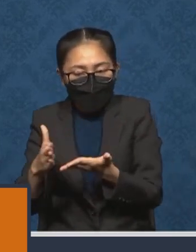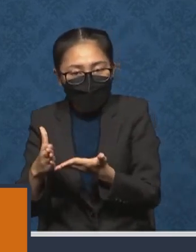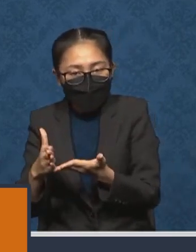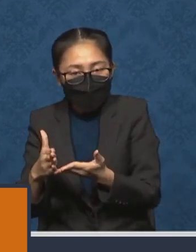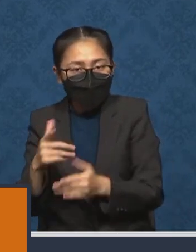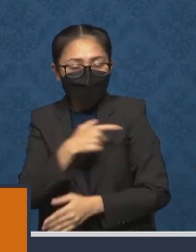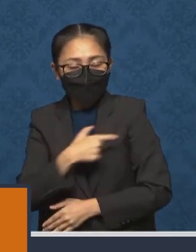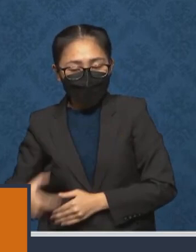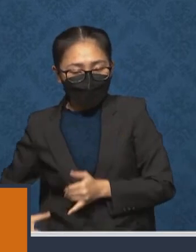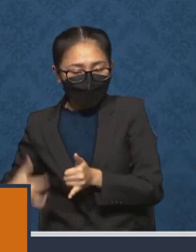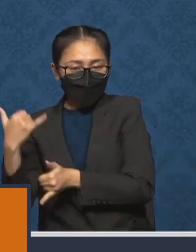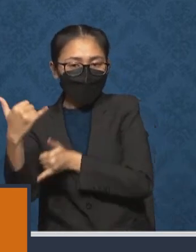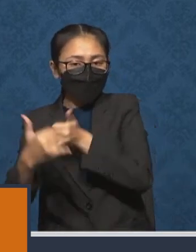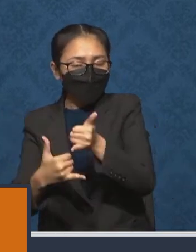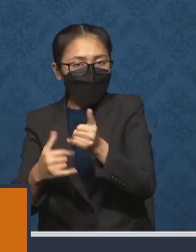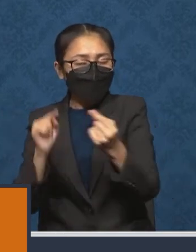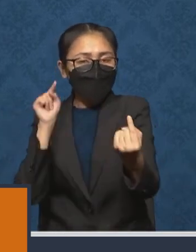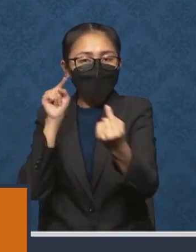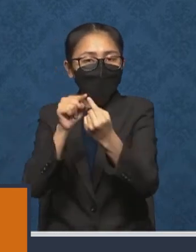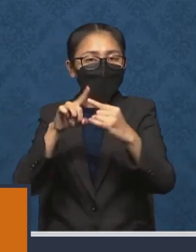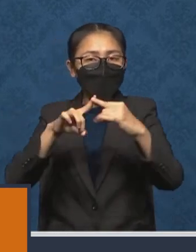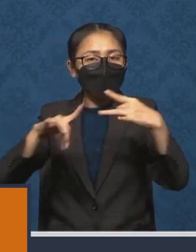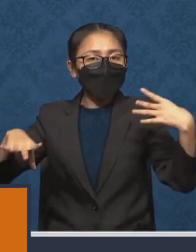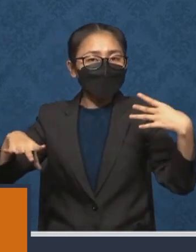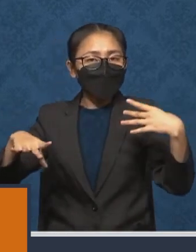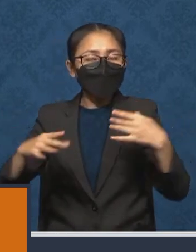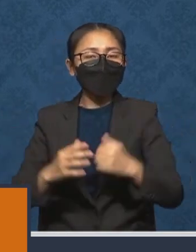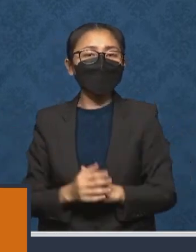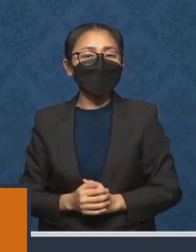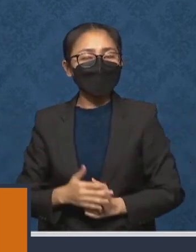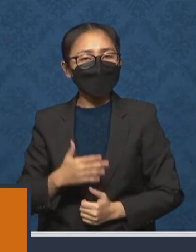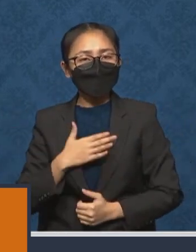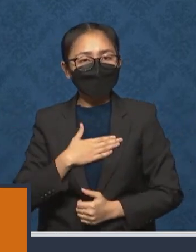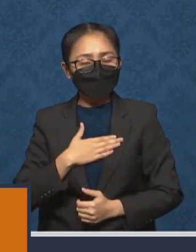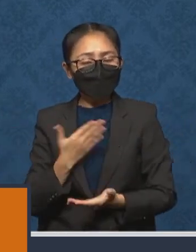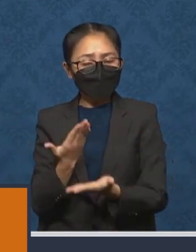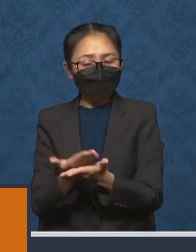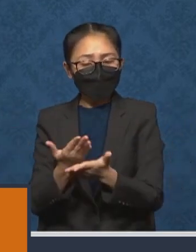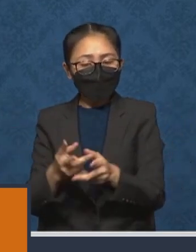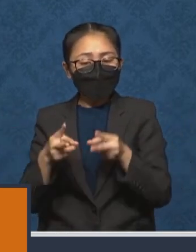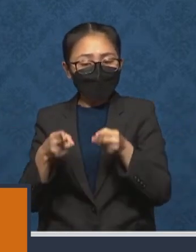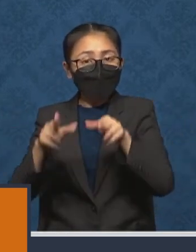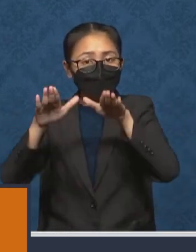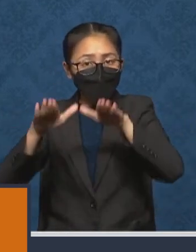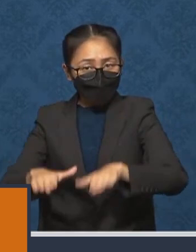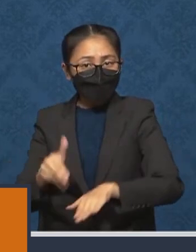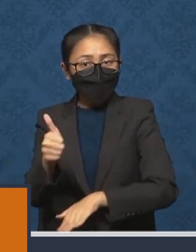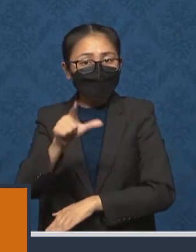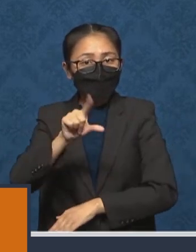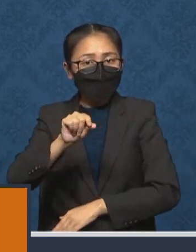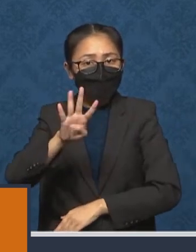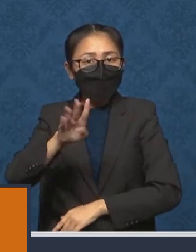พื่อตอบสนองวัตถุประสงค์หลักของโครงการตรงนี้ก็สามารถปรับลดได้14ล้านบาทครับ